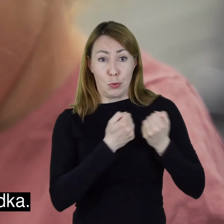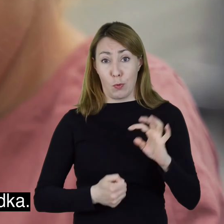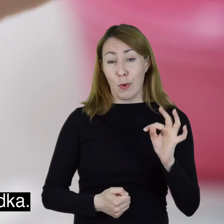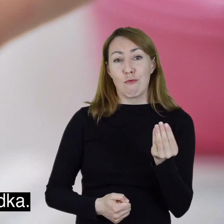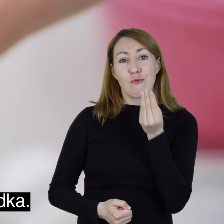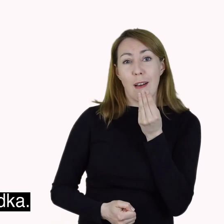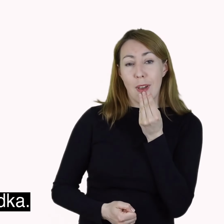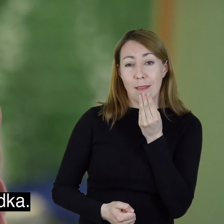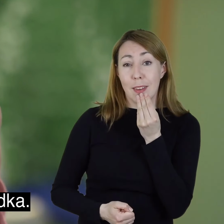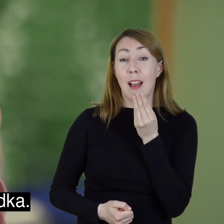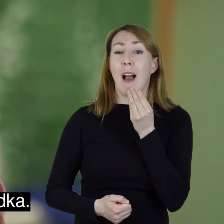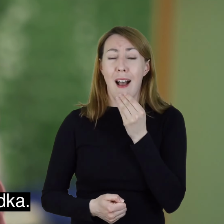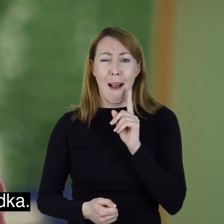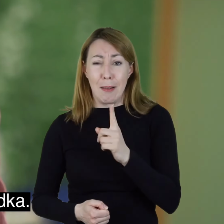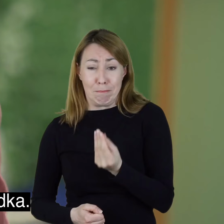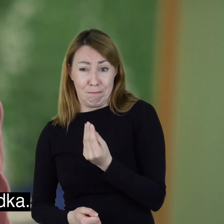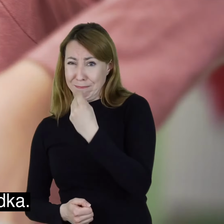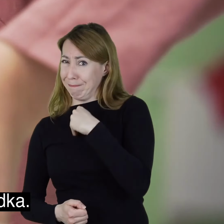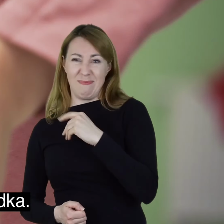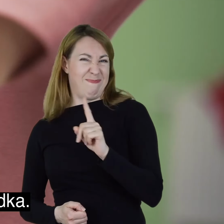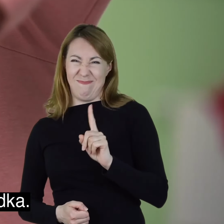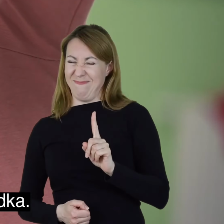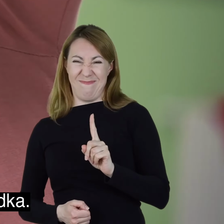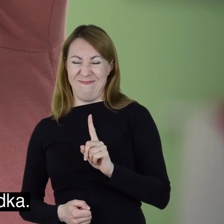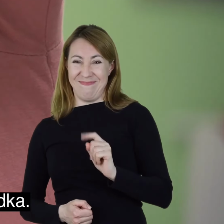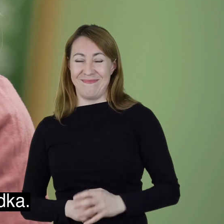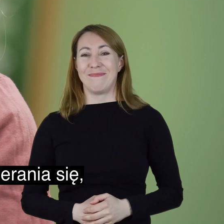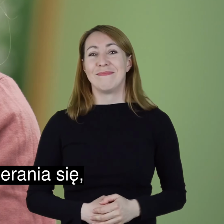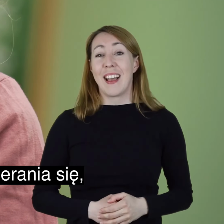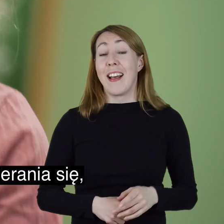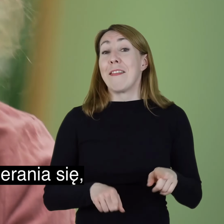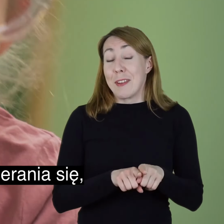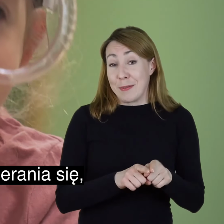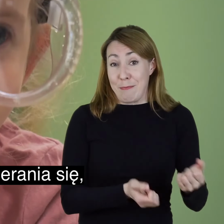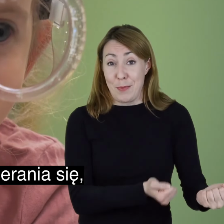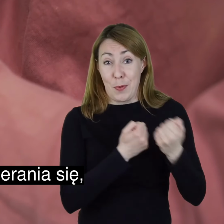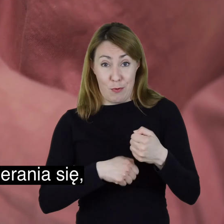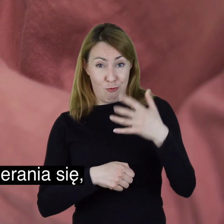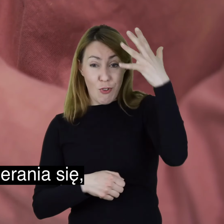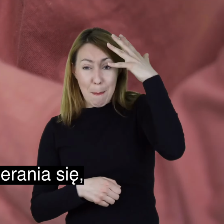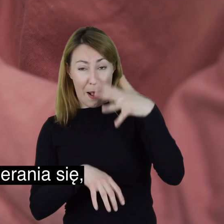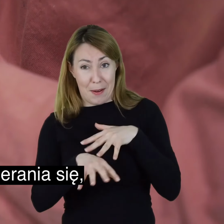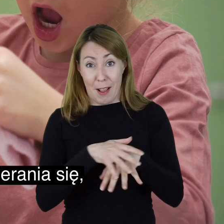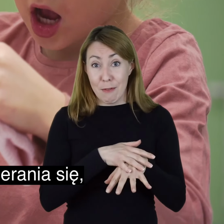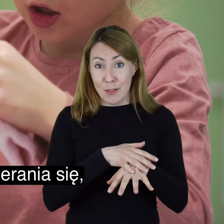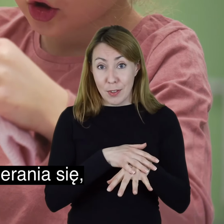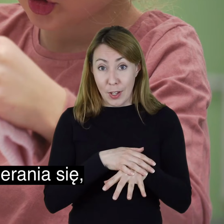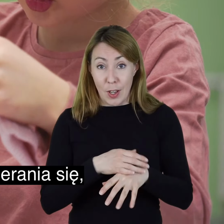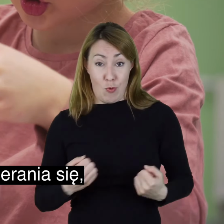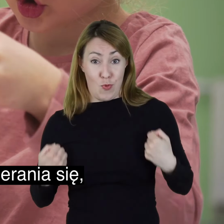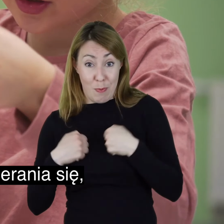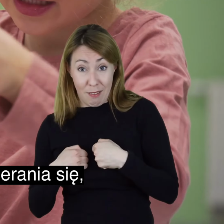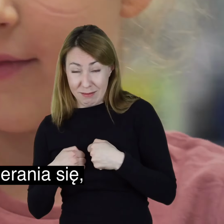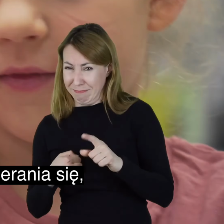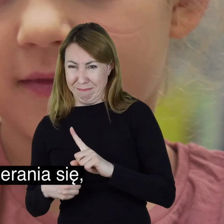pyszne śniadanie i zupełnie przypadkowo nie trafia ono do żołądka. Kiedy czapki i rękawiczki nie zawsze służą im do ubierania